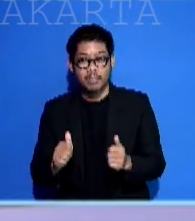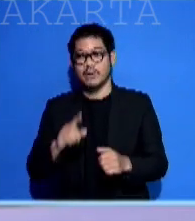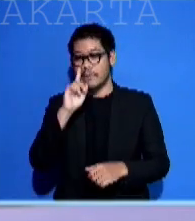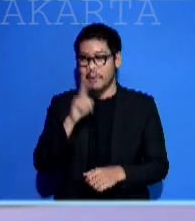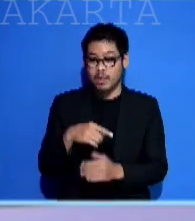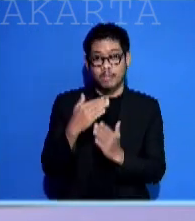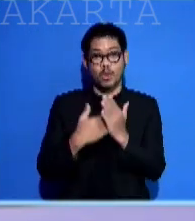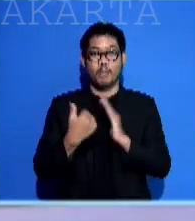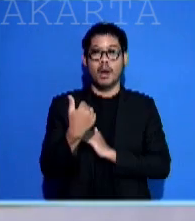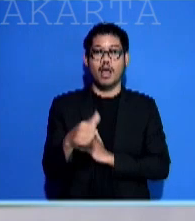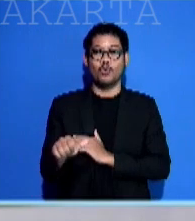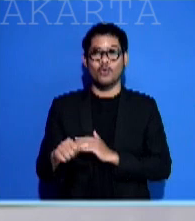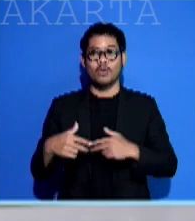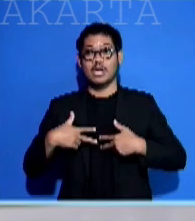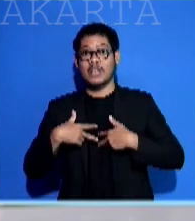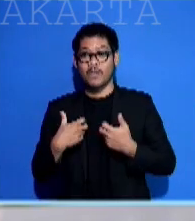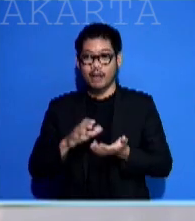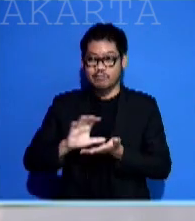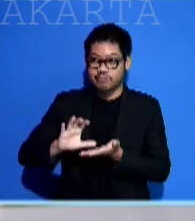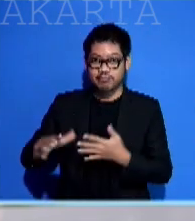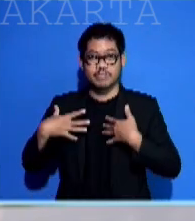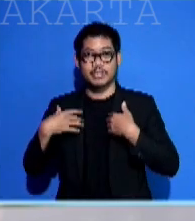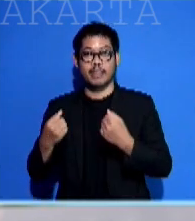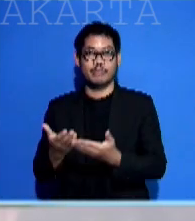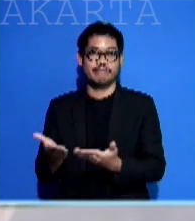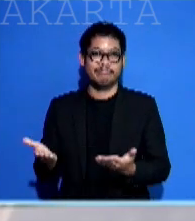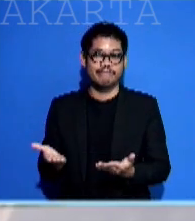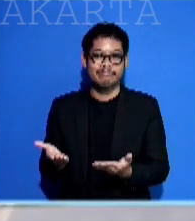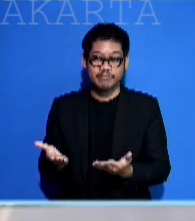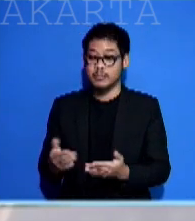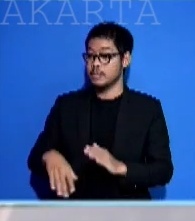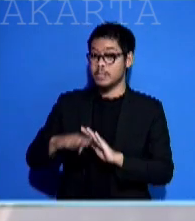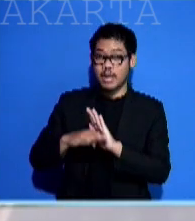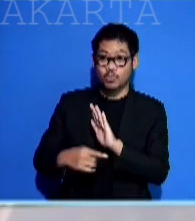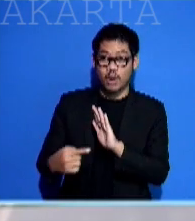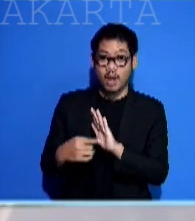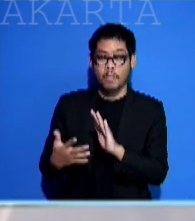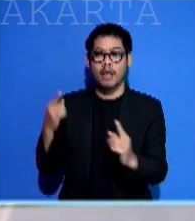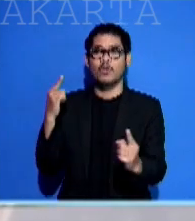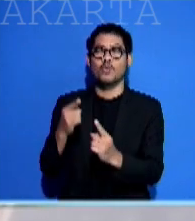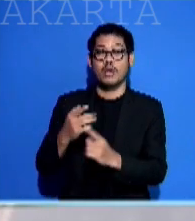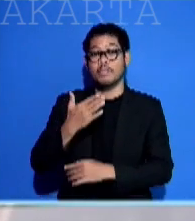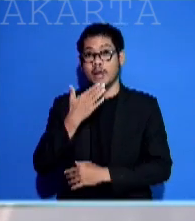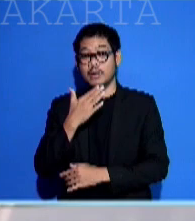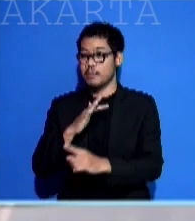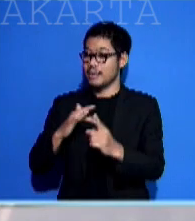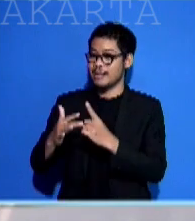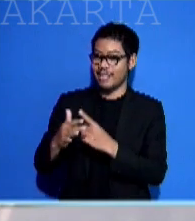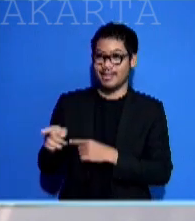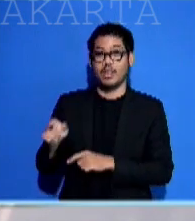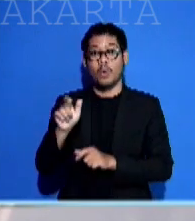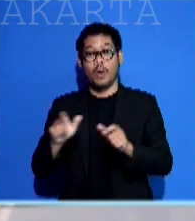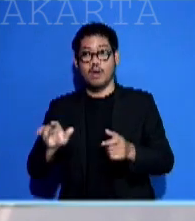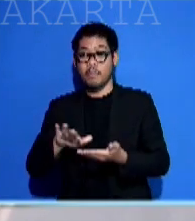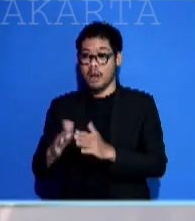tentang penyelenggaraan peternakan dan kesehatan hewan peraturan ini dibuat untuk menghentikan kebiasaan masyarakat menyembelih ternak yang sudah mati